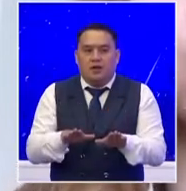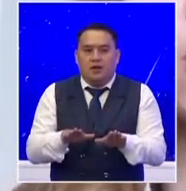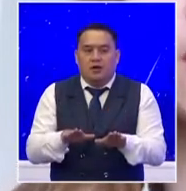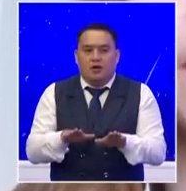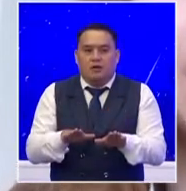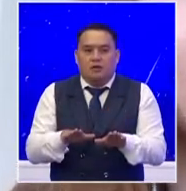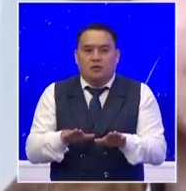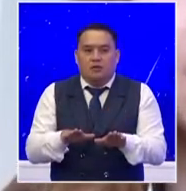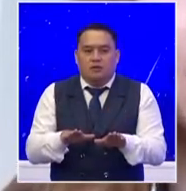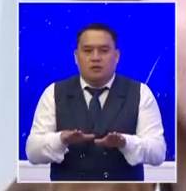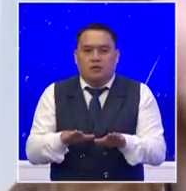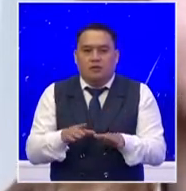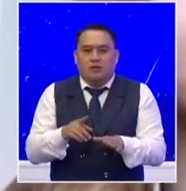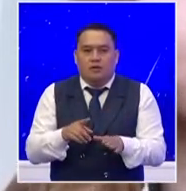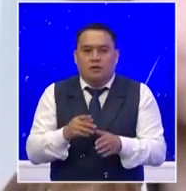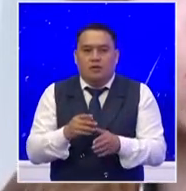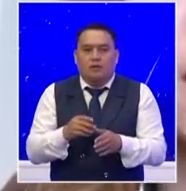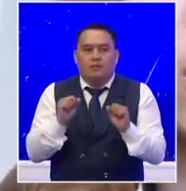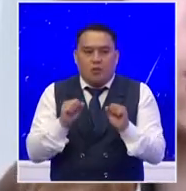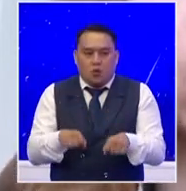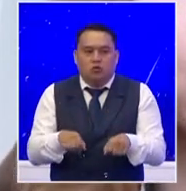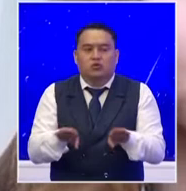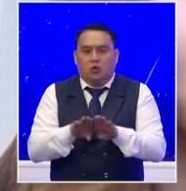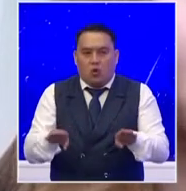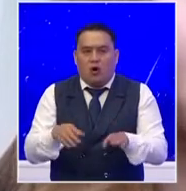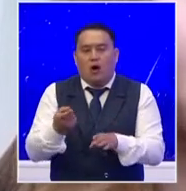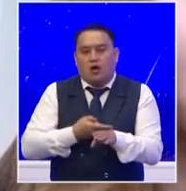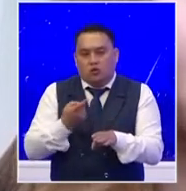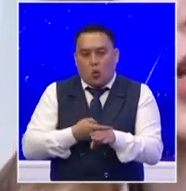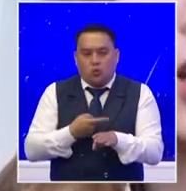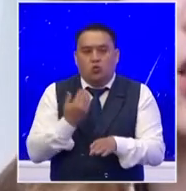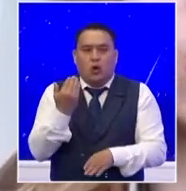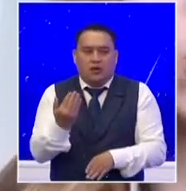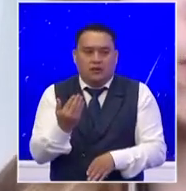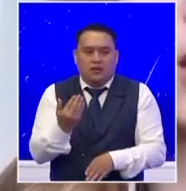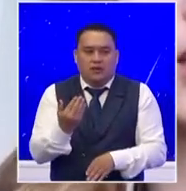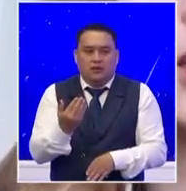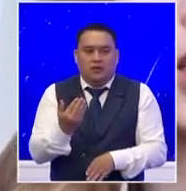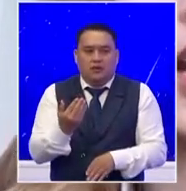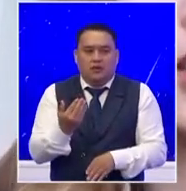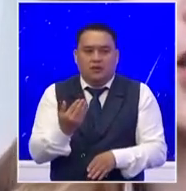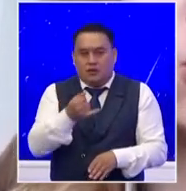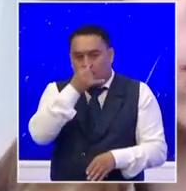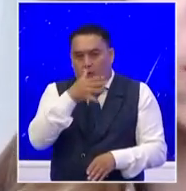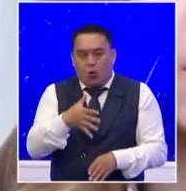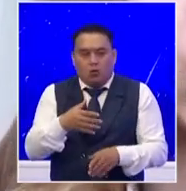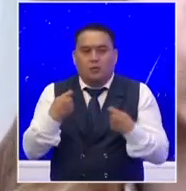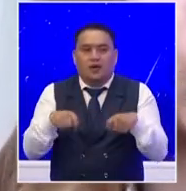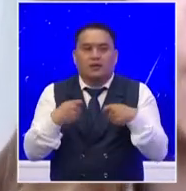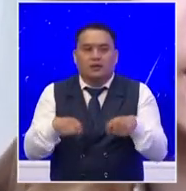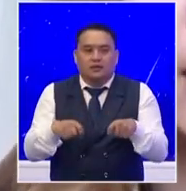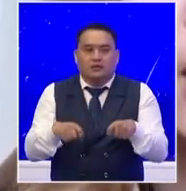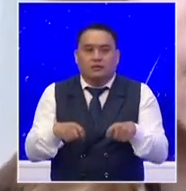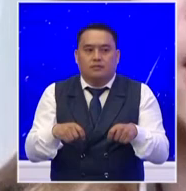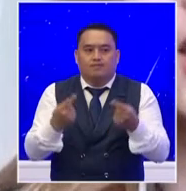агрокультура, она тоже пострадала. Допустим, ту же самую картошку, да, они уже не могут продать. Цена на нее